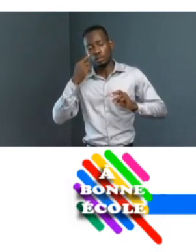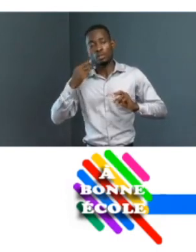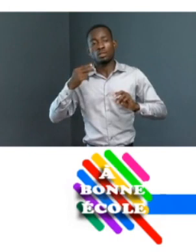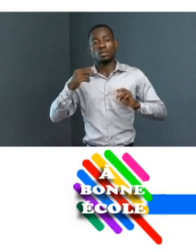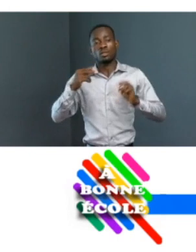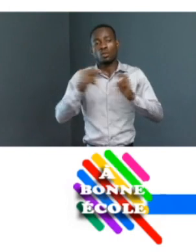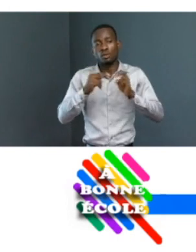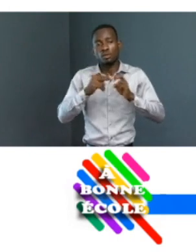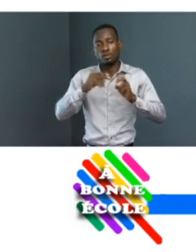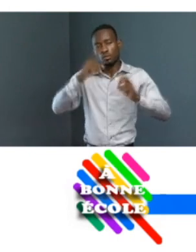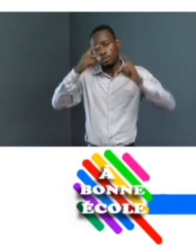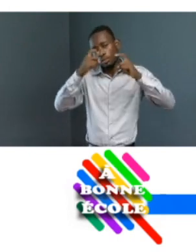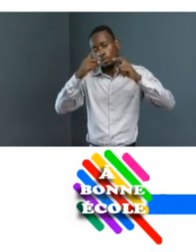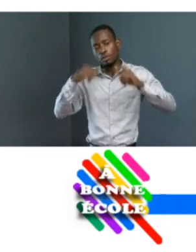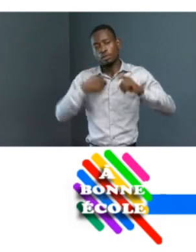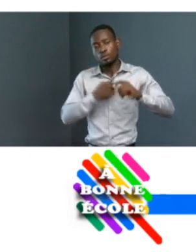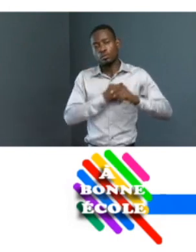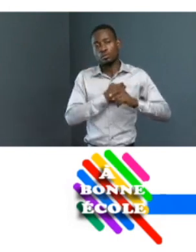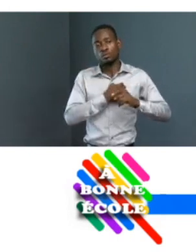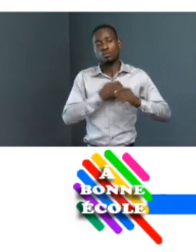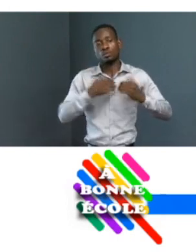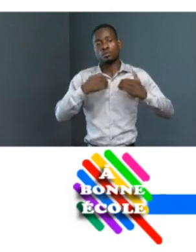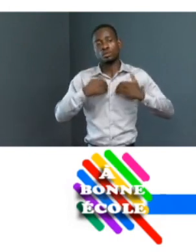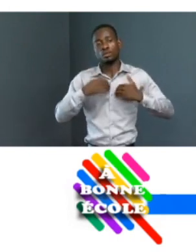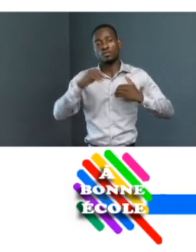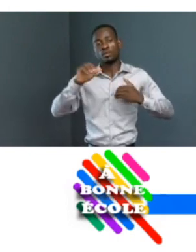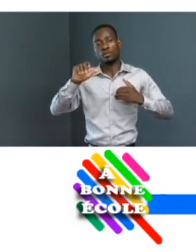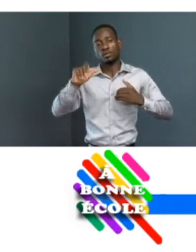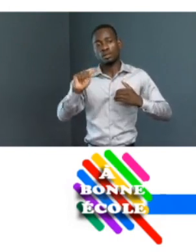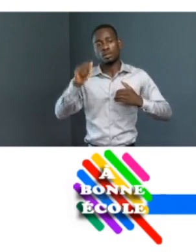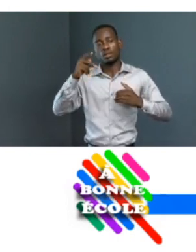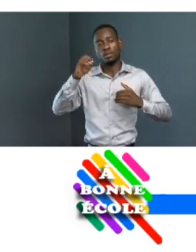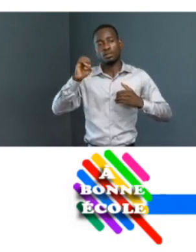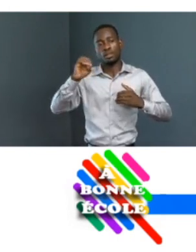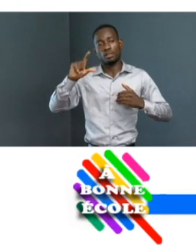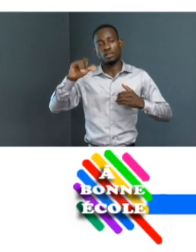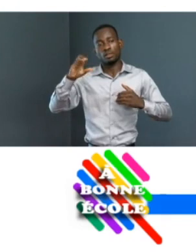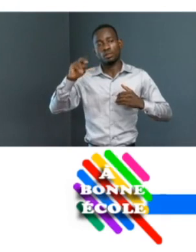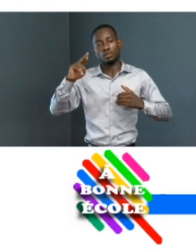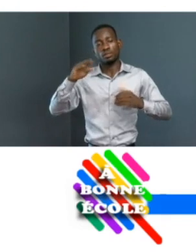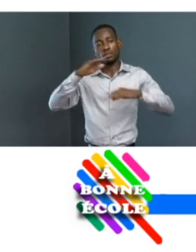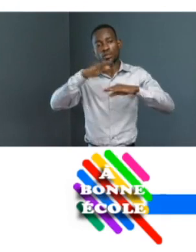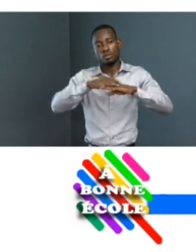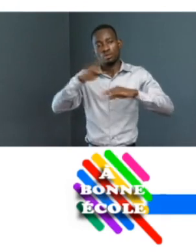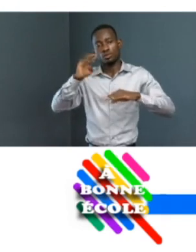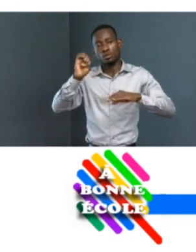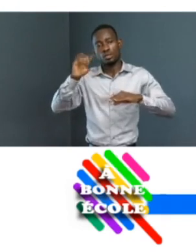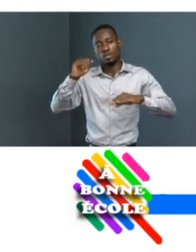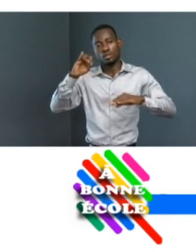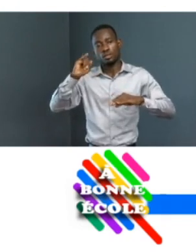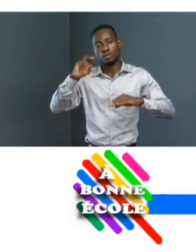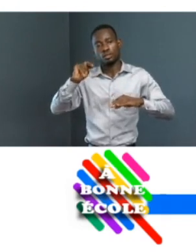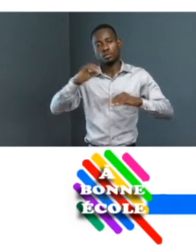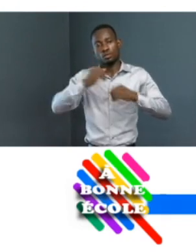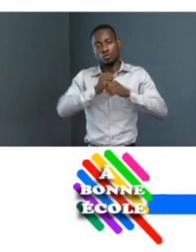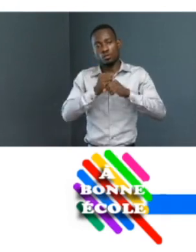niveau de l'appareil photographique, nous avons la pellicule. Donc, c'est sur la rétine que se forme l'image